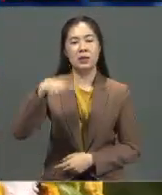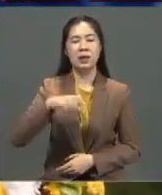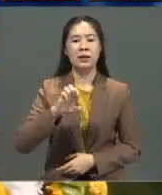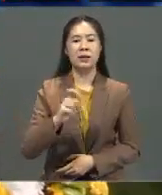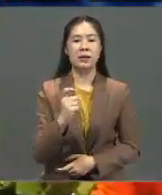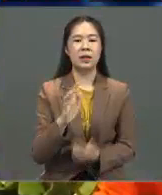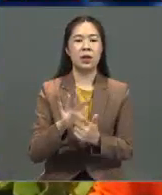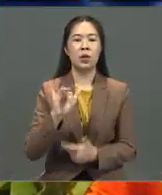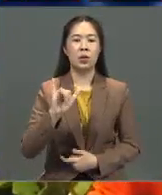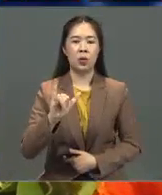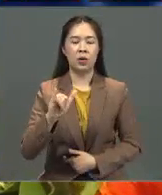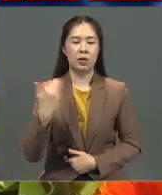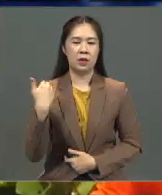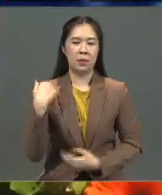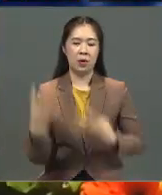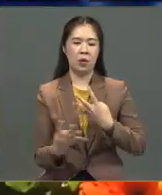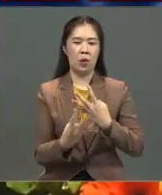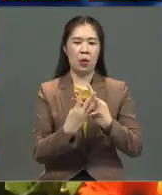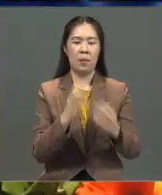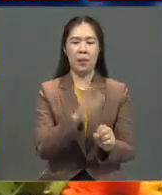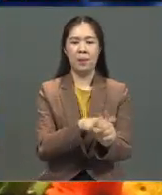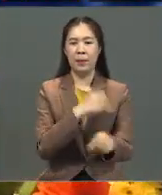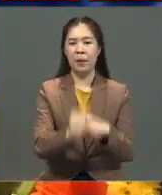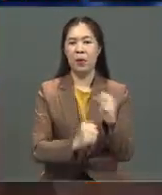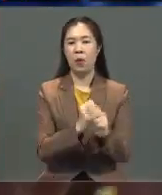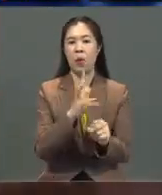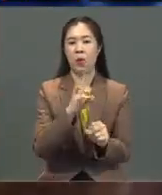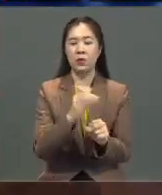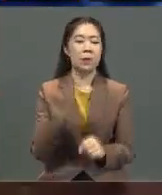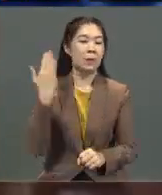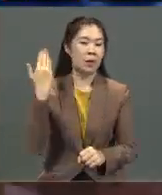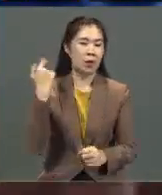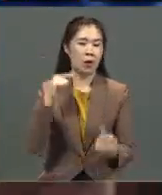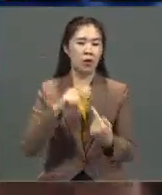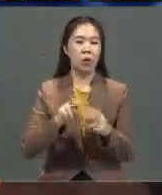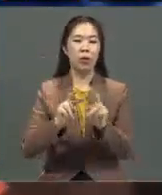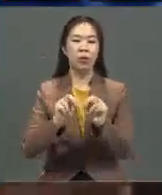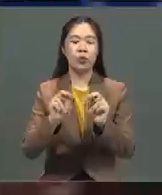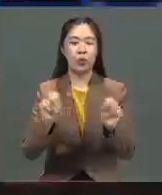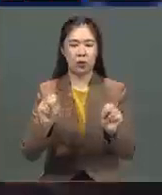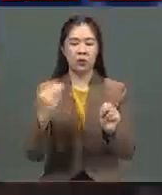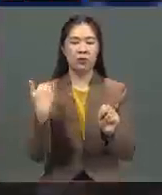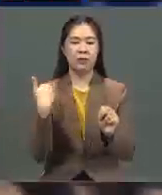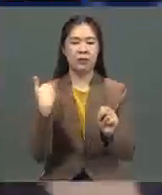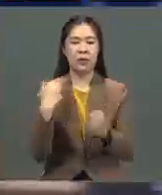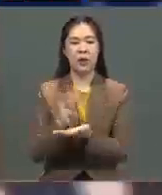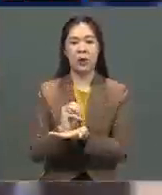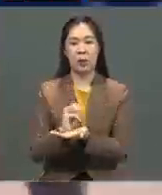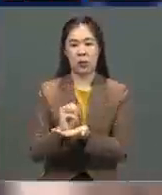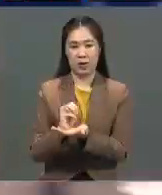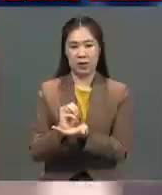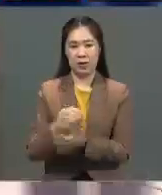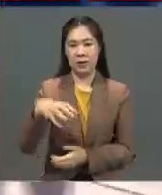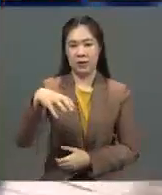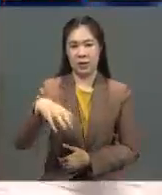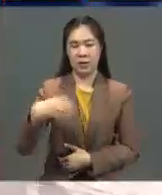อดีตนักโทษประหารชีวิตคดีฆาตกรรมเมื่อ60ปีก่อนที่วัดบางแพรกใต้จังหวัดนนทบุรีซึ่งทางมูลนิธิร่วมกตัญญู